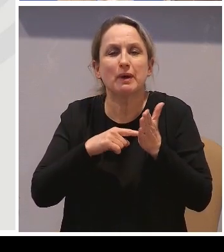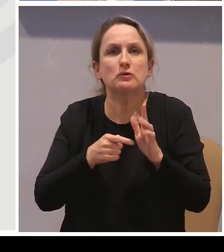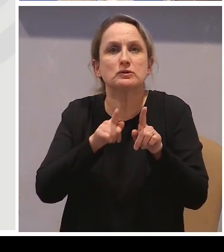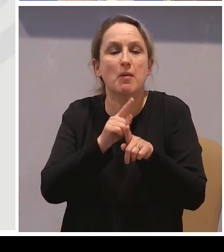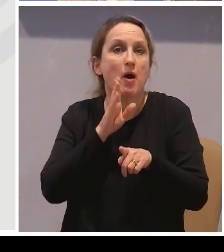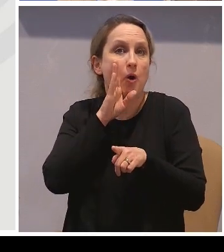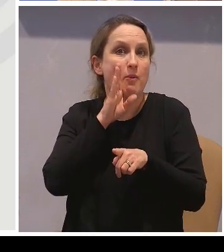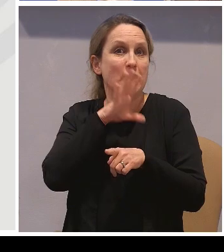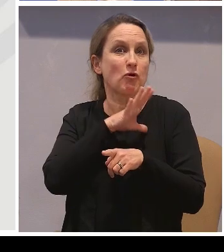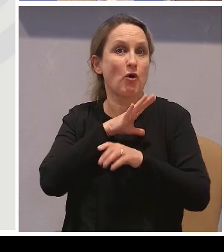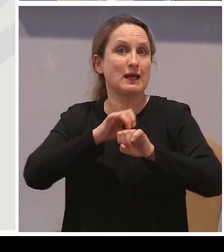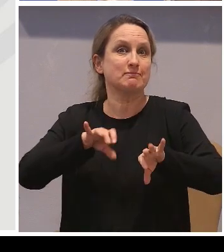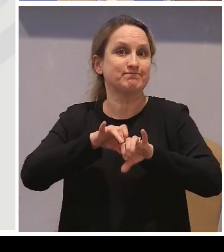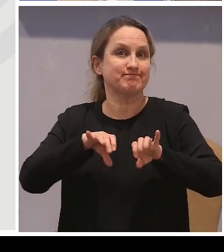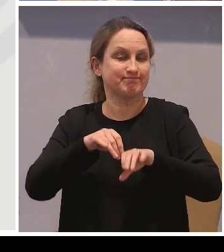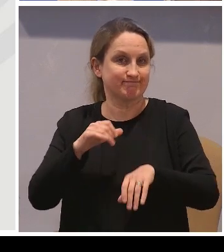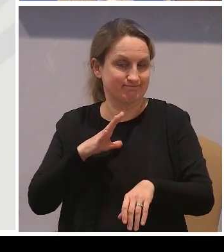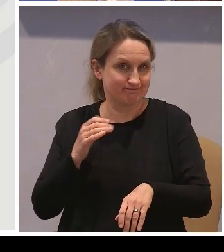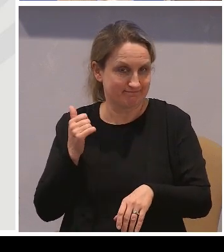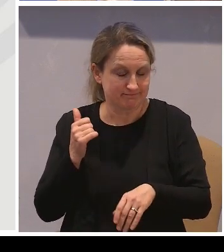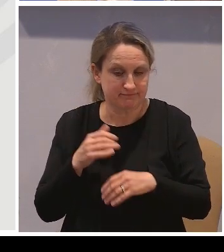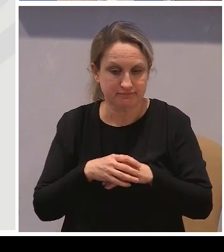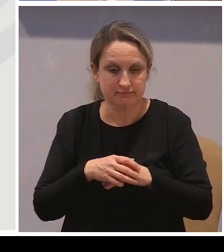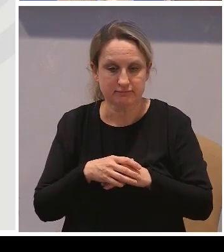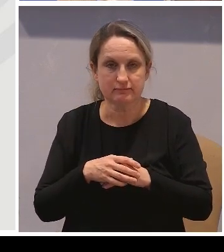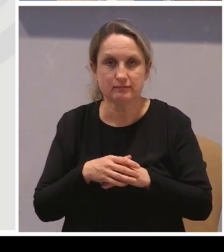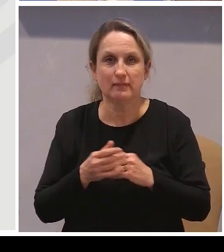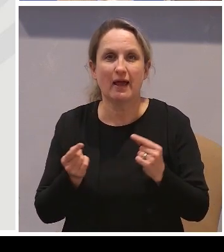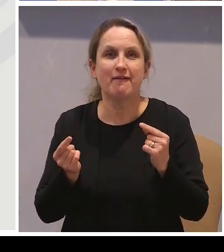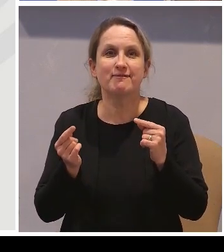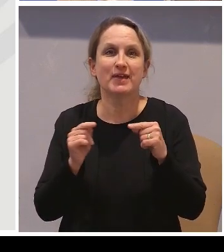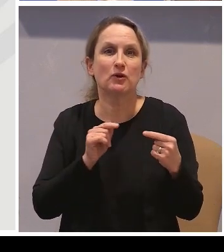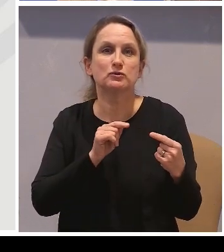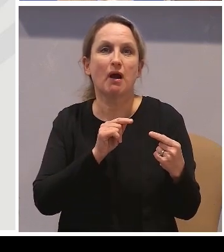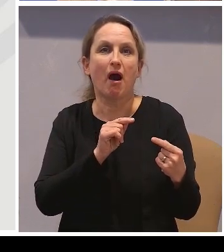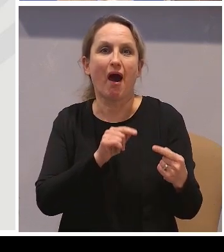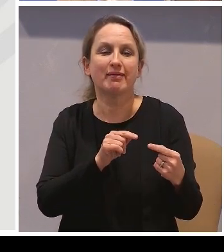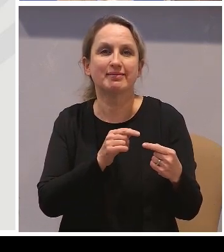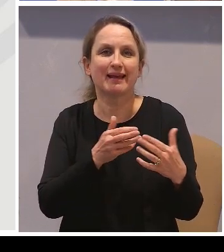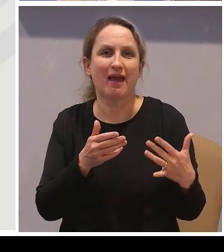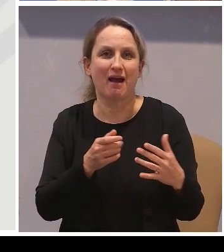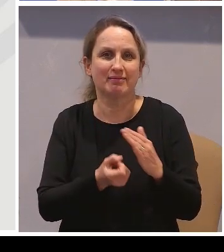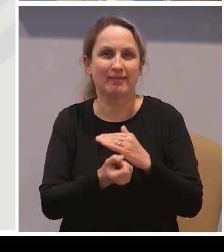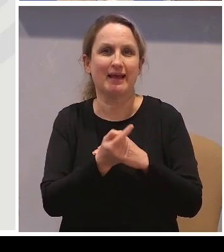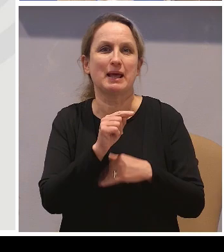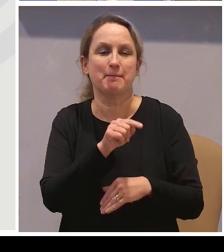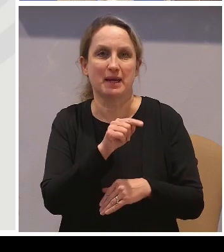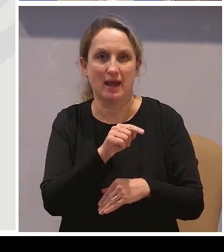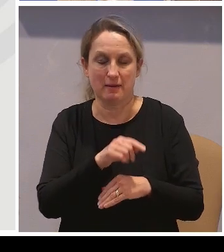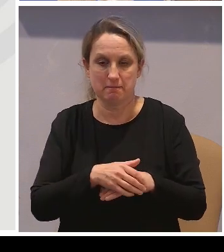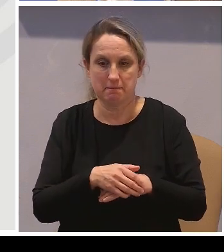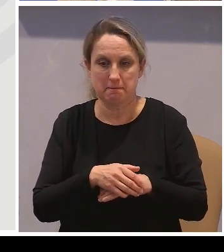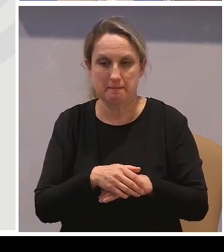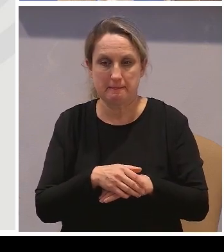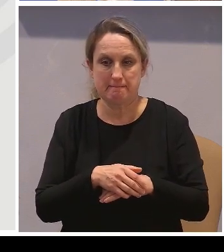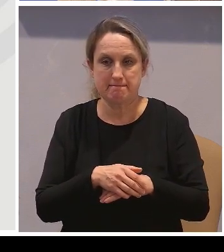the räägiti, research phase. Viiruse autoantikehade tekkeks. Ehk et So mitte in the morning ära,